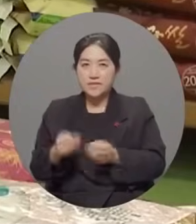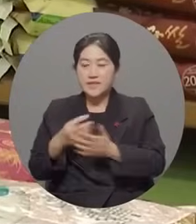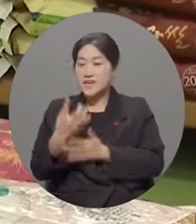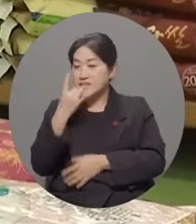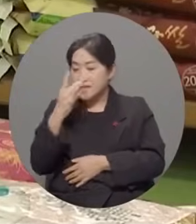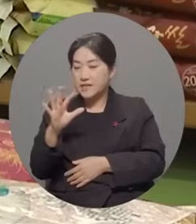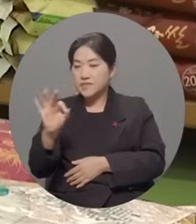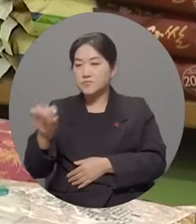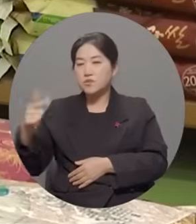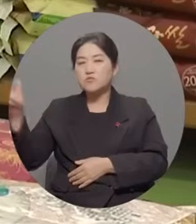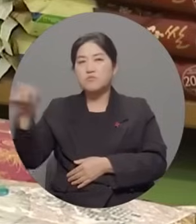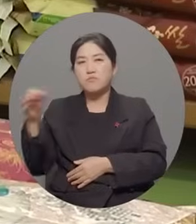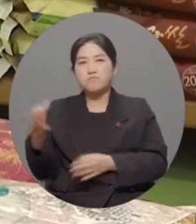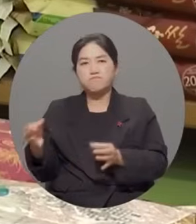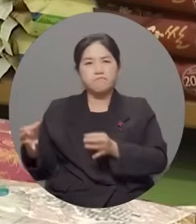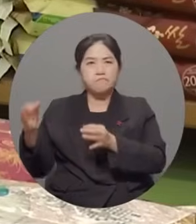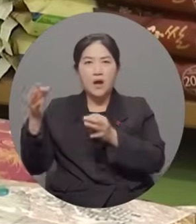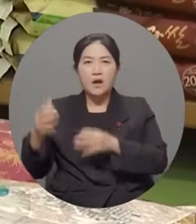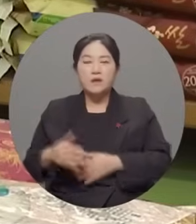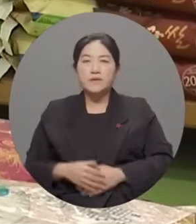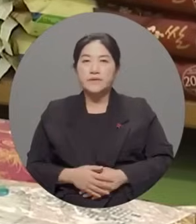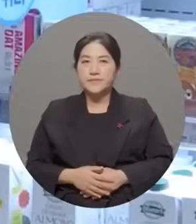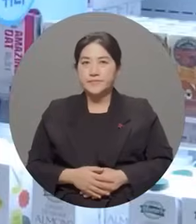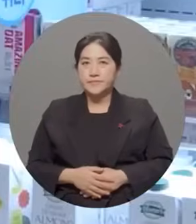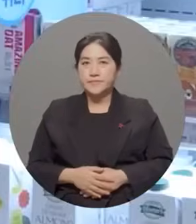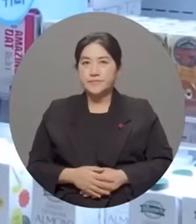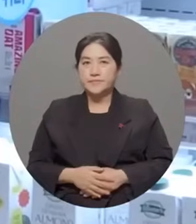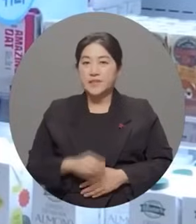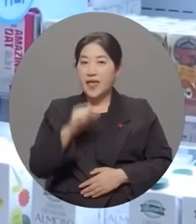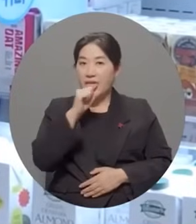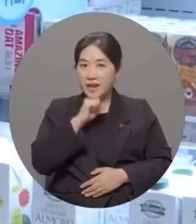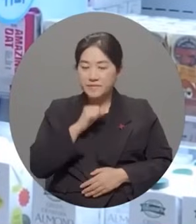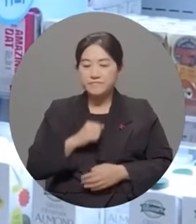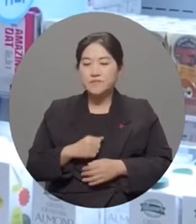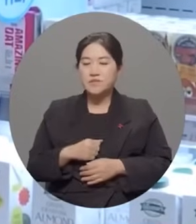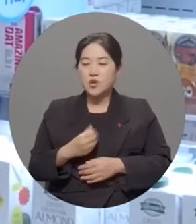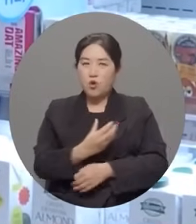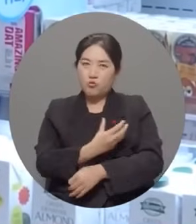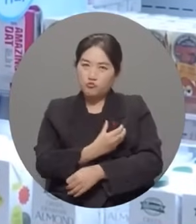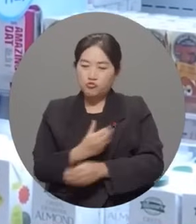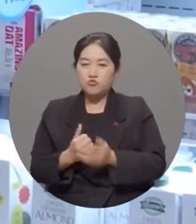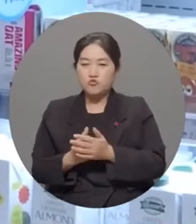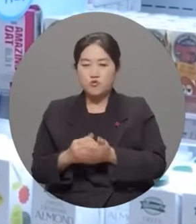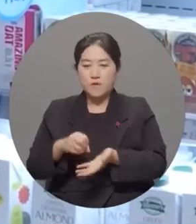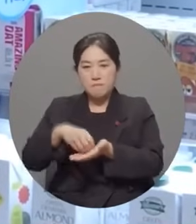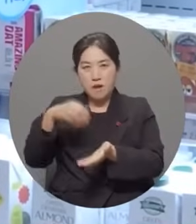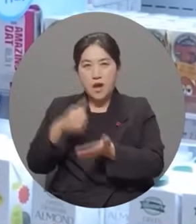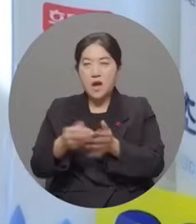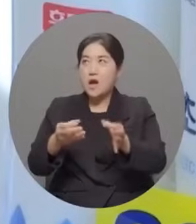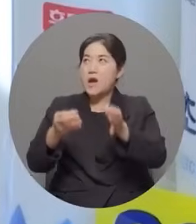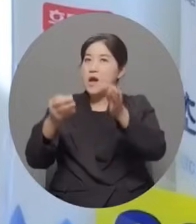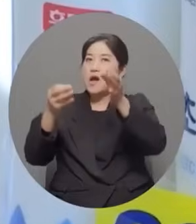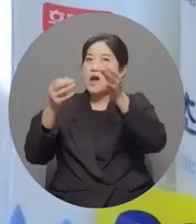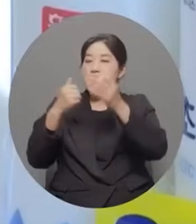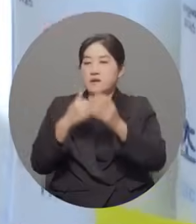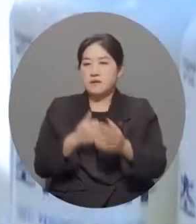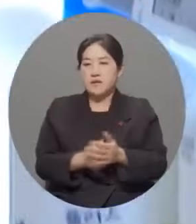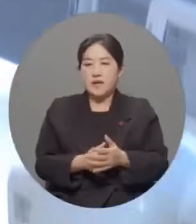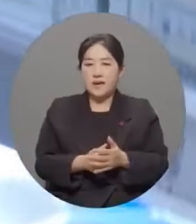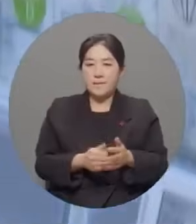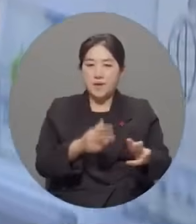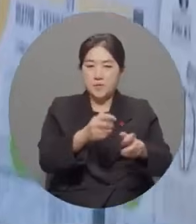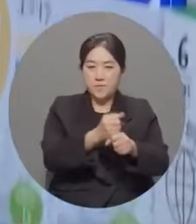쌀도 10.6%나 올랐습니다. 아이스크림, 우유, 빵 등이 가격 강세를 보이면서 가공식품